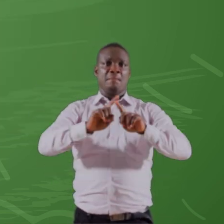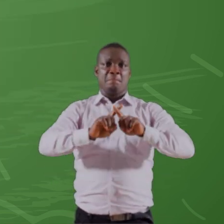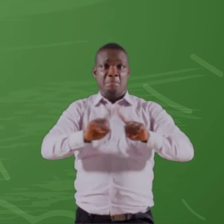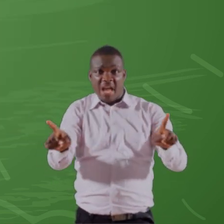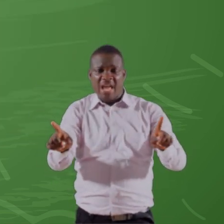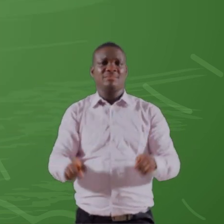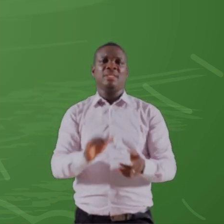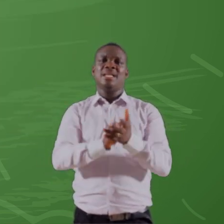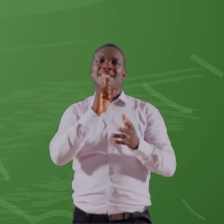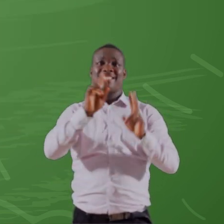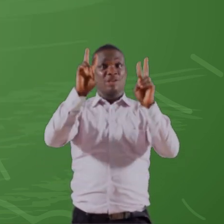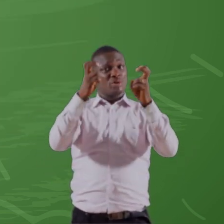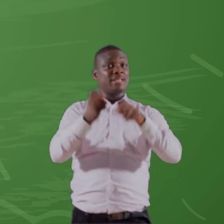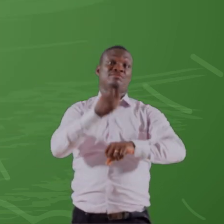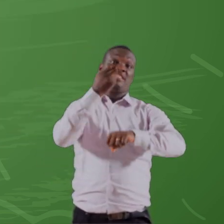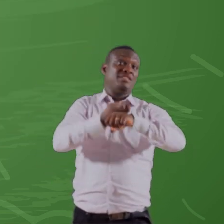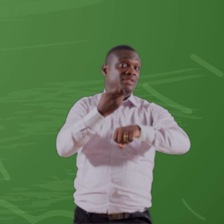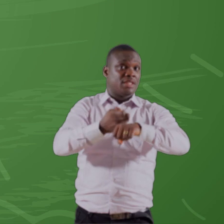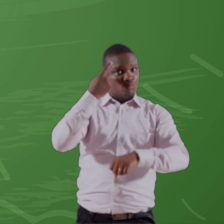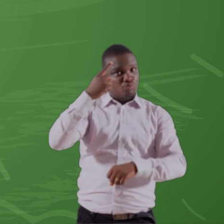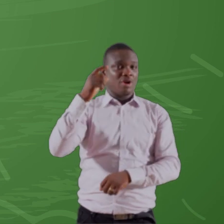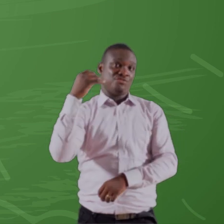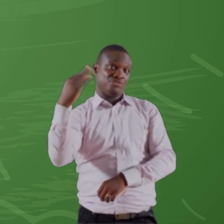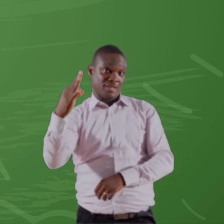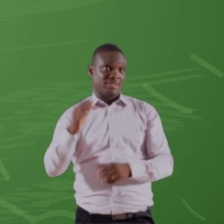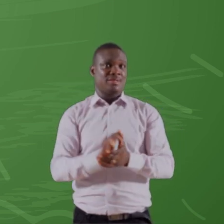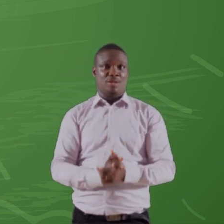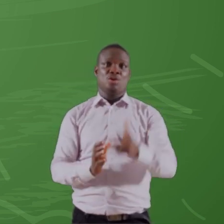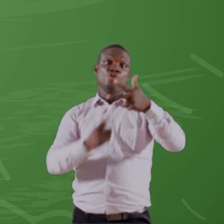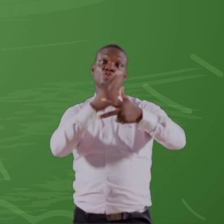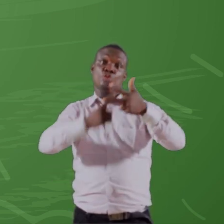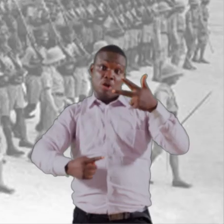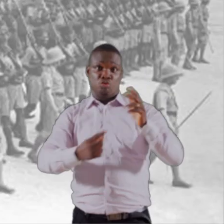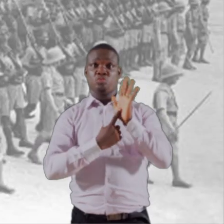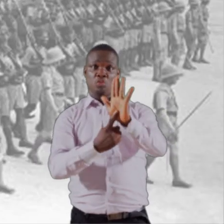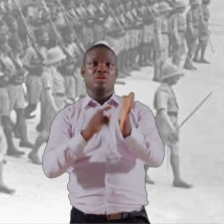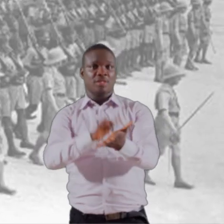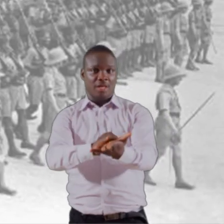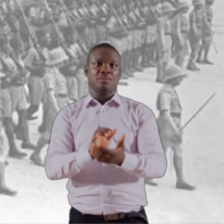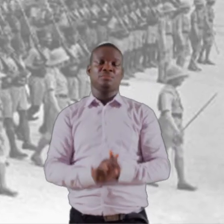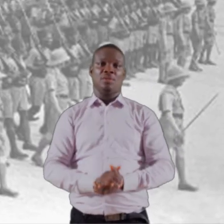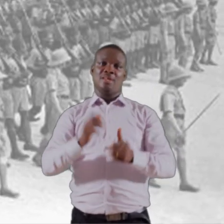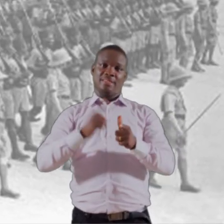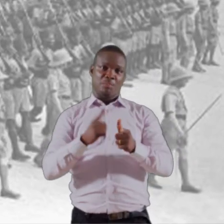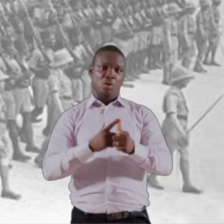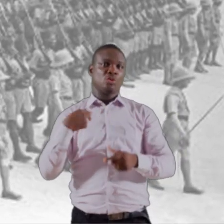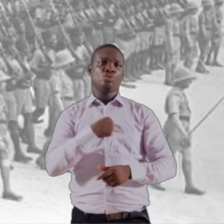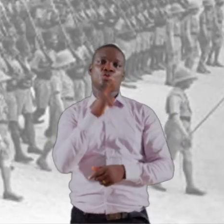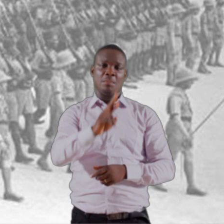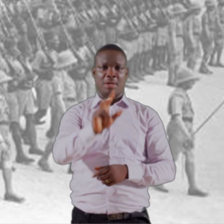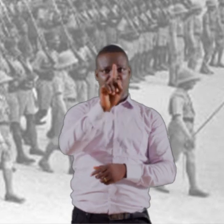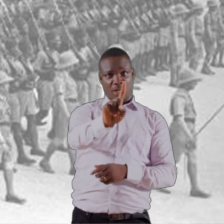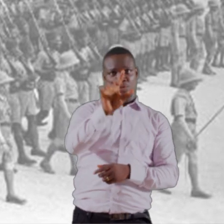tient dans un contexte très difficile pour la France. Trois éléments le démontrent. Premièrement, nous sommes en